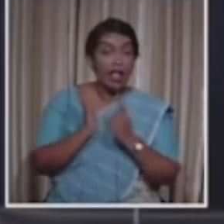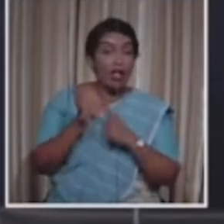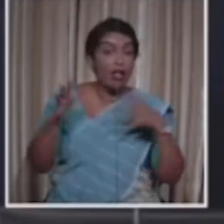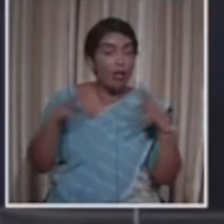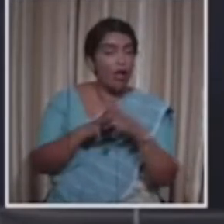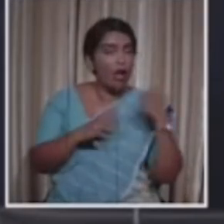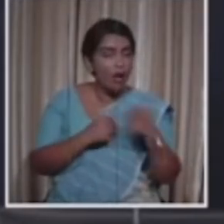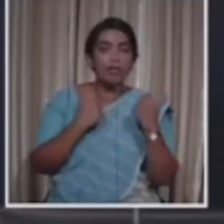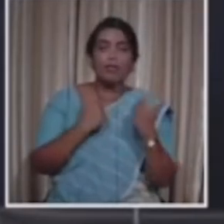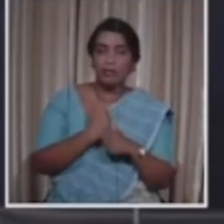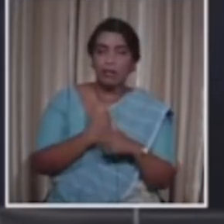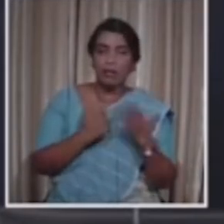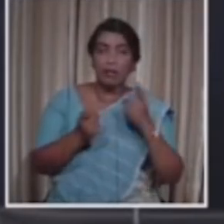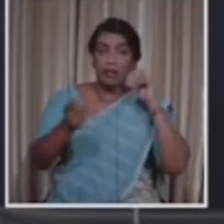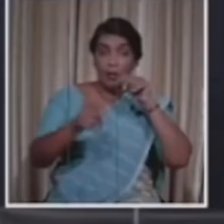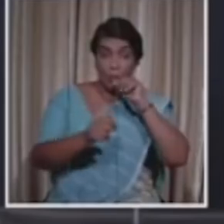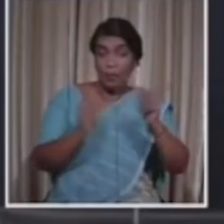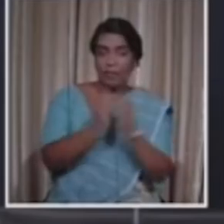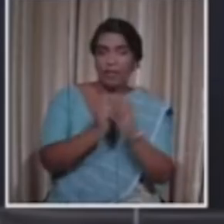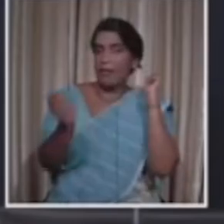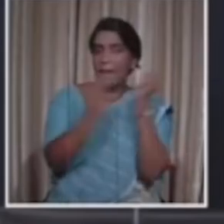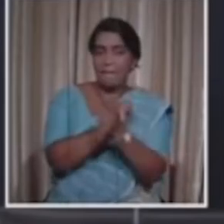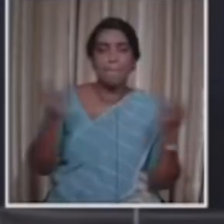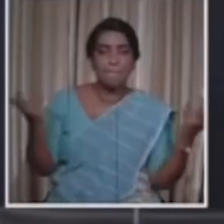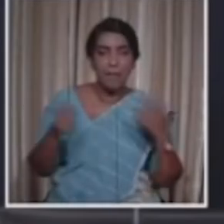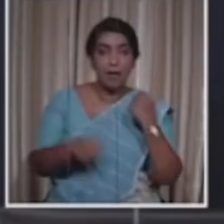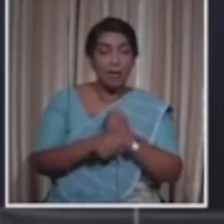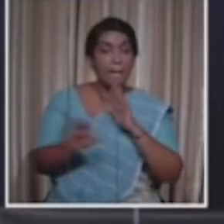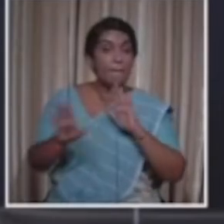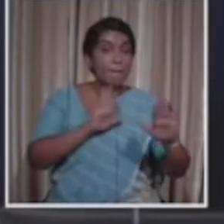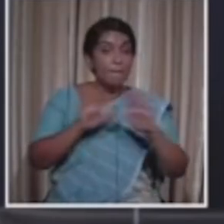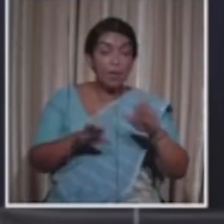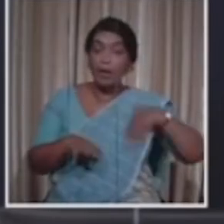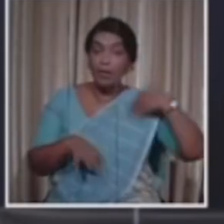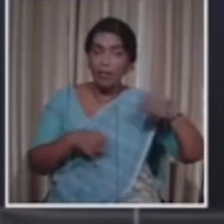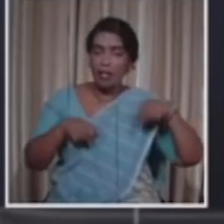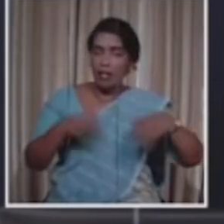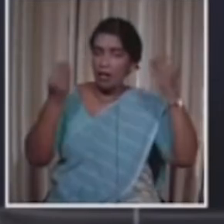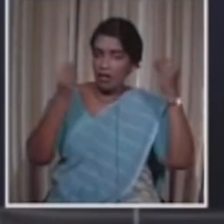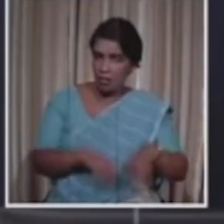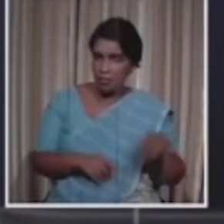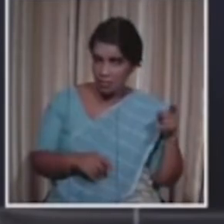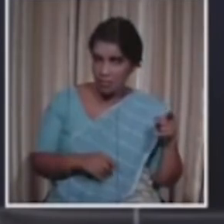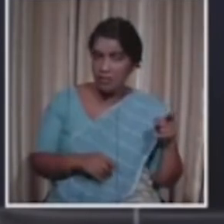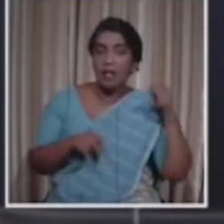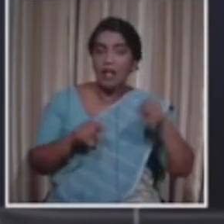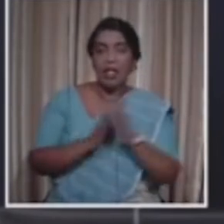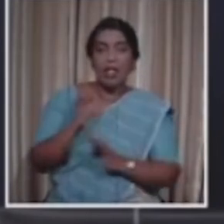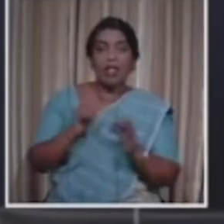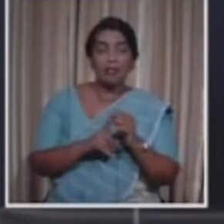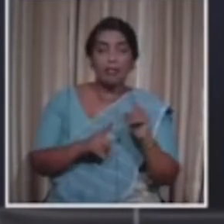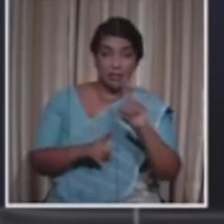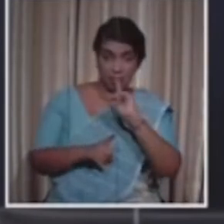ඕනේ. එහෙම නැතුව සිස්ටම් චේන්ජ් කරන්න බෑ. රාජ්‍ය පරිපාලනයේ කොදුනාරටි අද බිඳ වැටිලා. අද ඇමතිවරු නියෝග දෙන්න